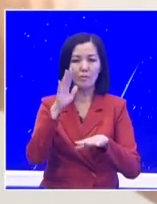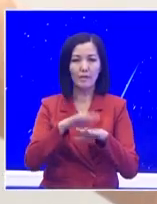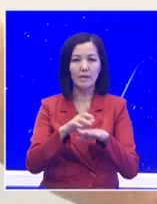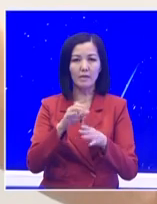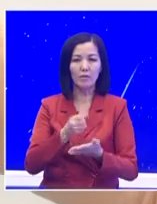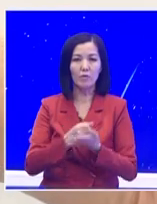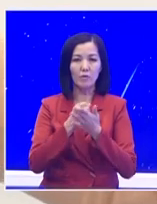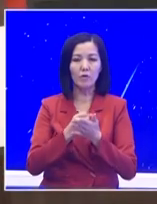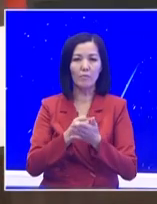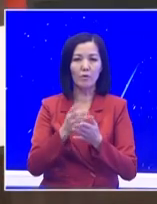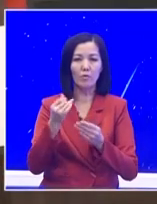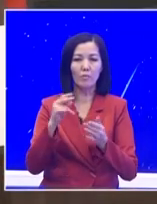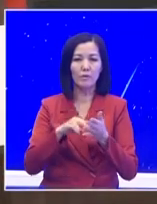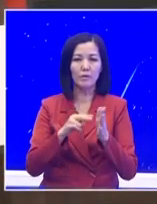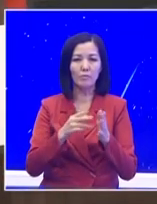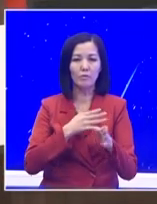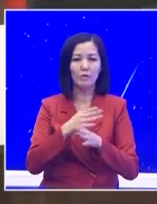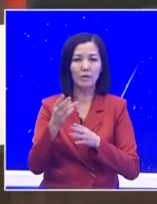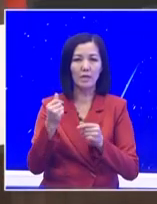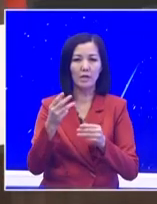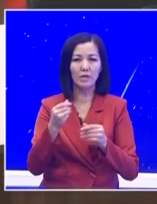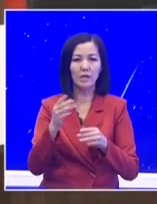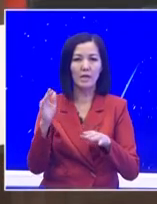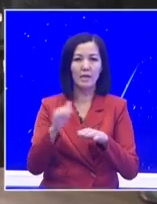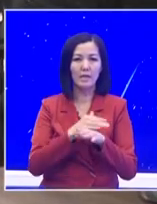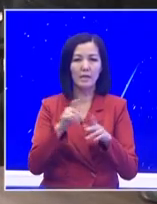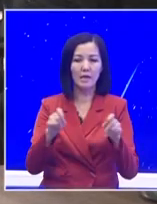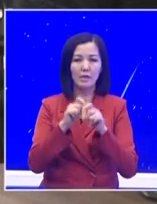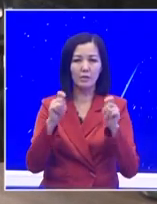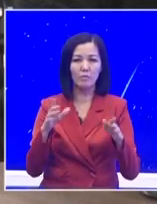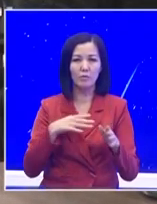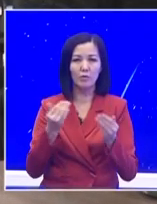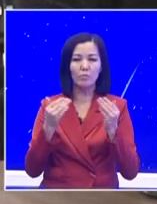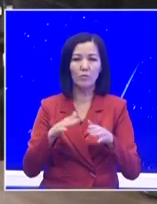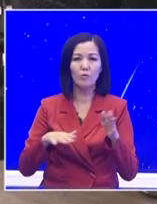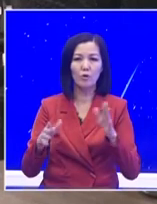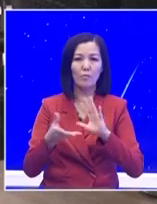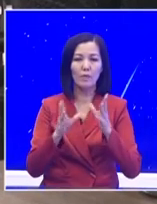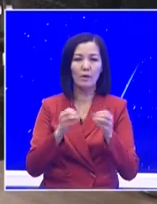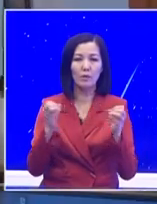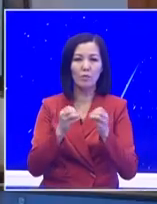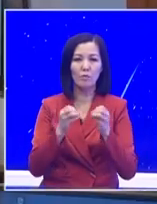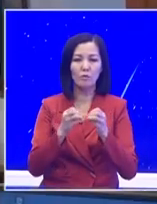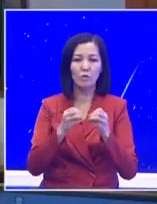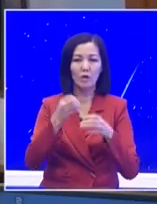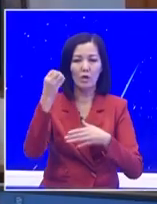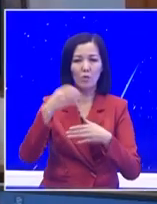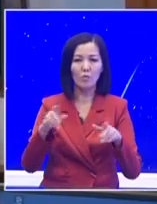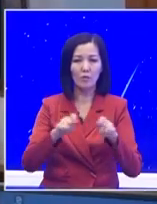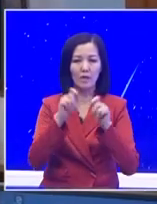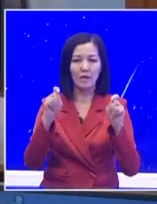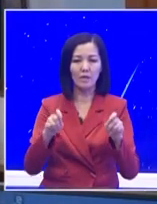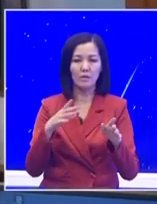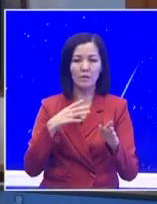қолдауымен облыстық бюджеттен арнайы қаржы қарастырылып, игі бастама жүзеге асып отыр. Бұл өңір аумағында ашылған 10-шы тіл